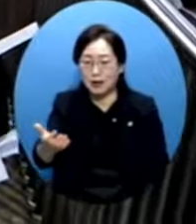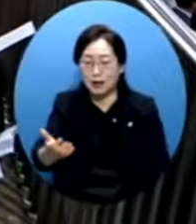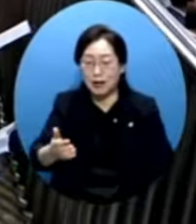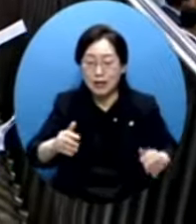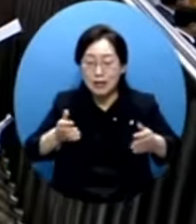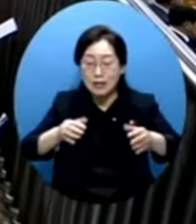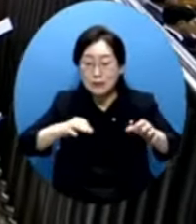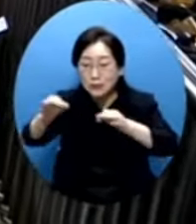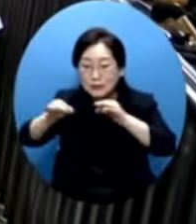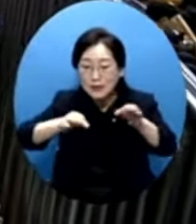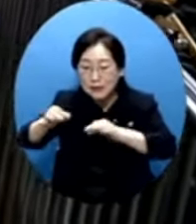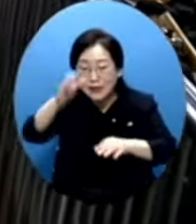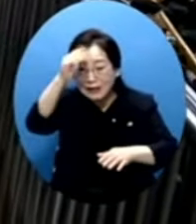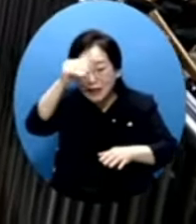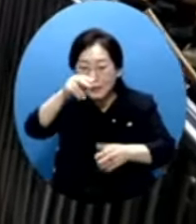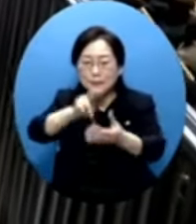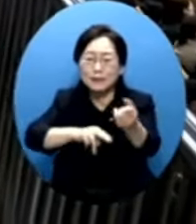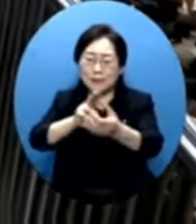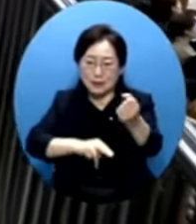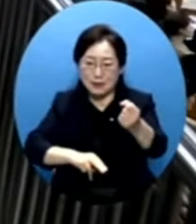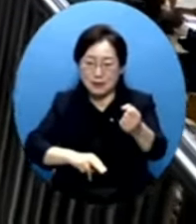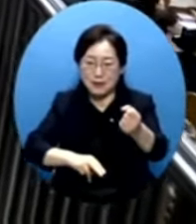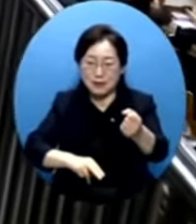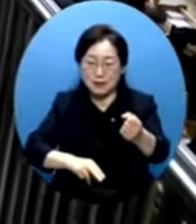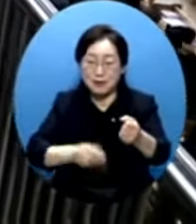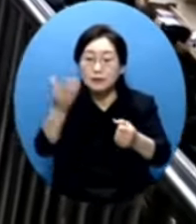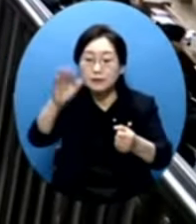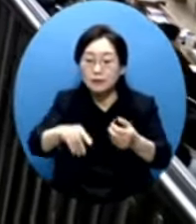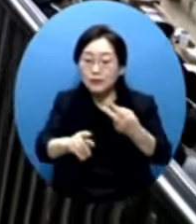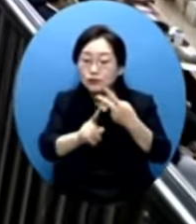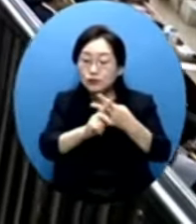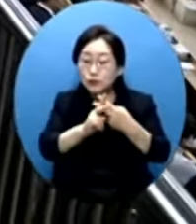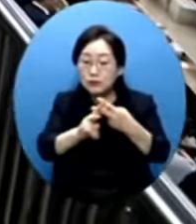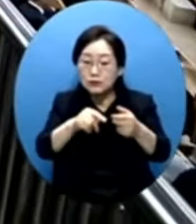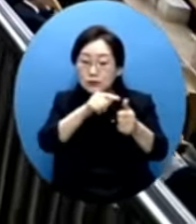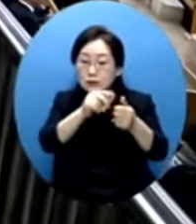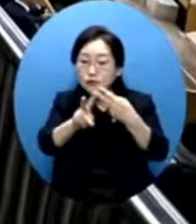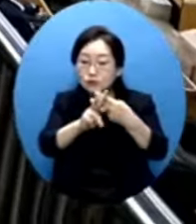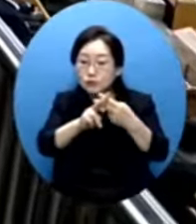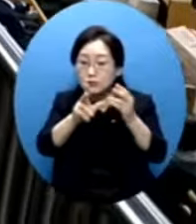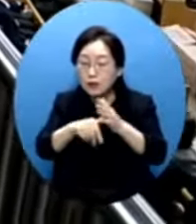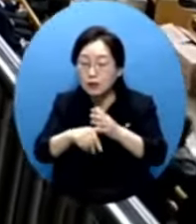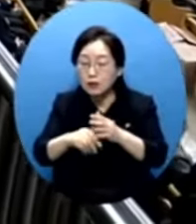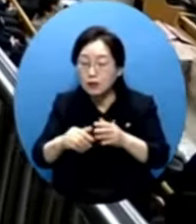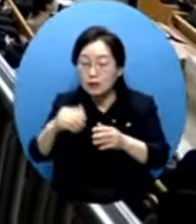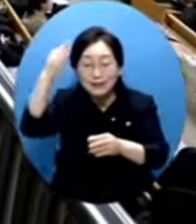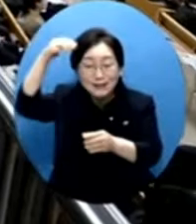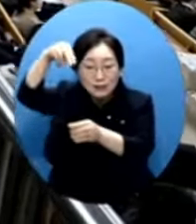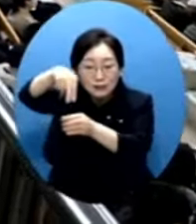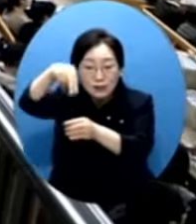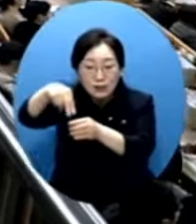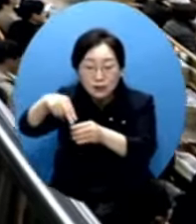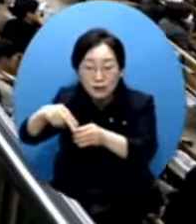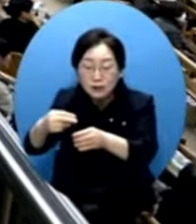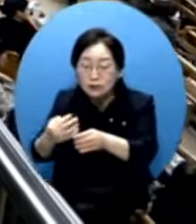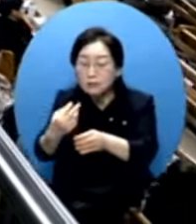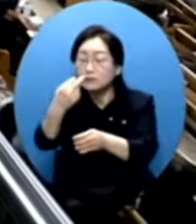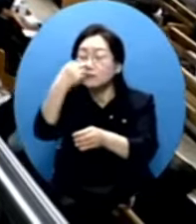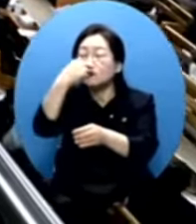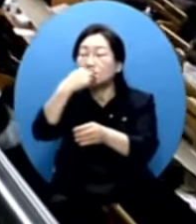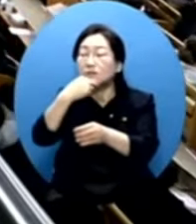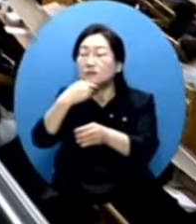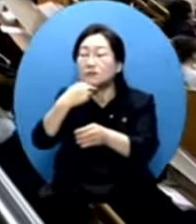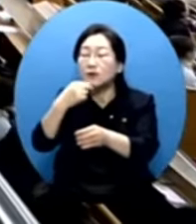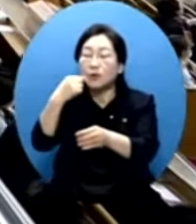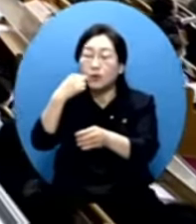팔았는데 중 중학교 2학년 때 연탄 가스 중독으로 부모님이 돌아가셨어요 절제